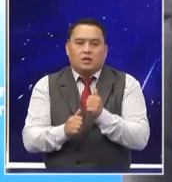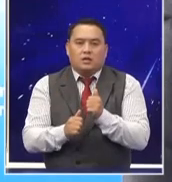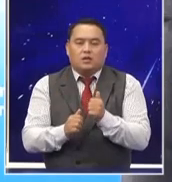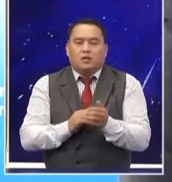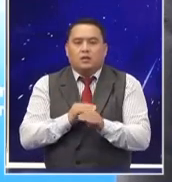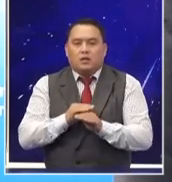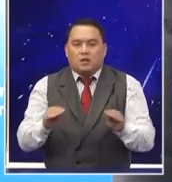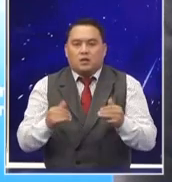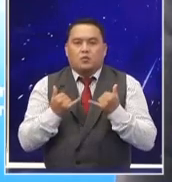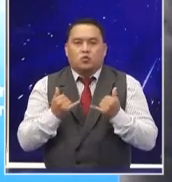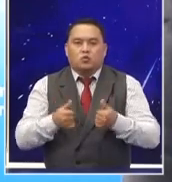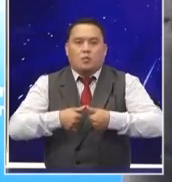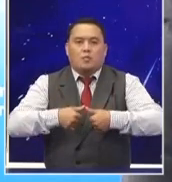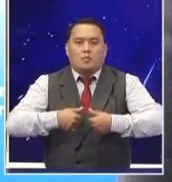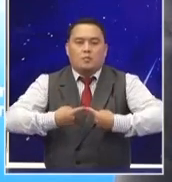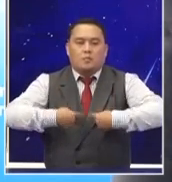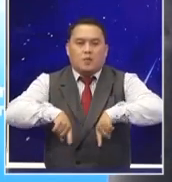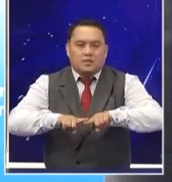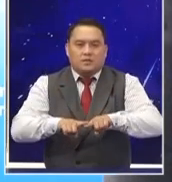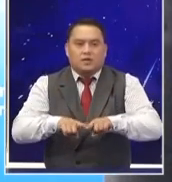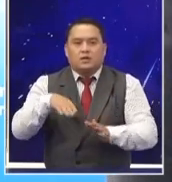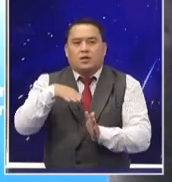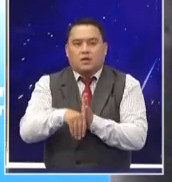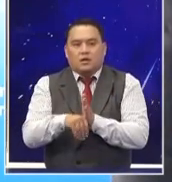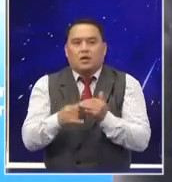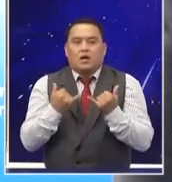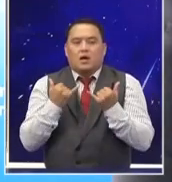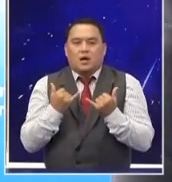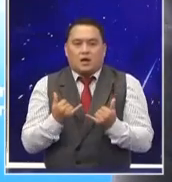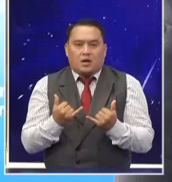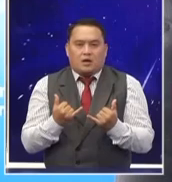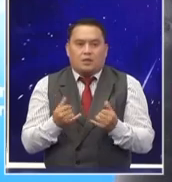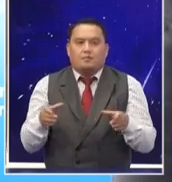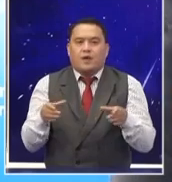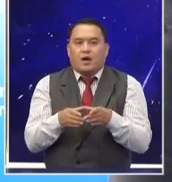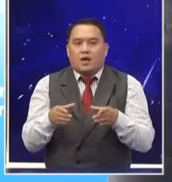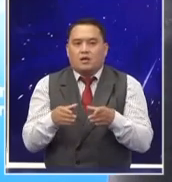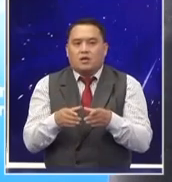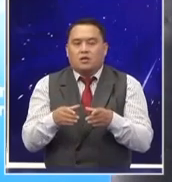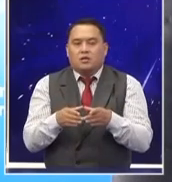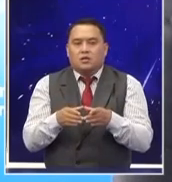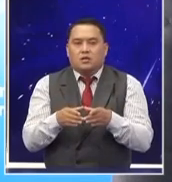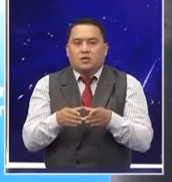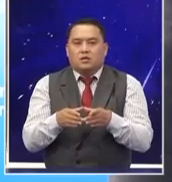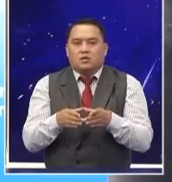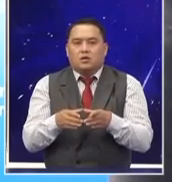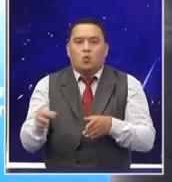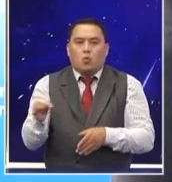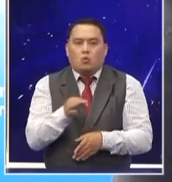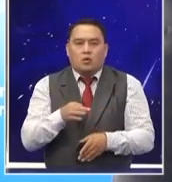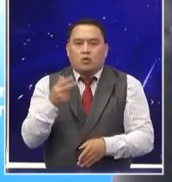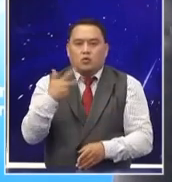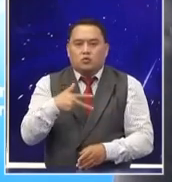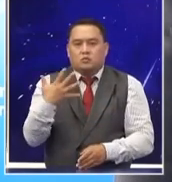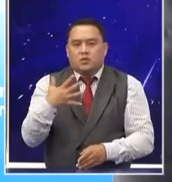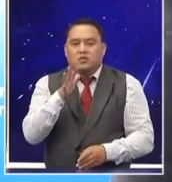Қазір кезеңде өтіп жатқан праймеризде соның ішіне кіреді. Мысалы, қазіргі өтіп жатқан партияшылық іріктеудің өзіне жалпы облыс бойынша 35